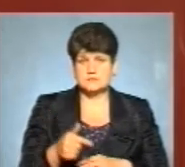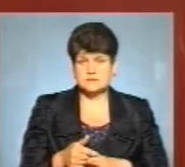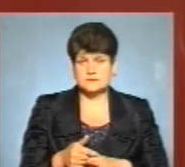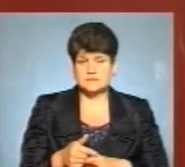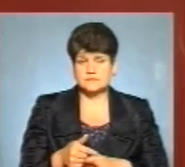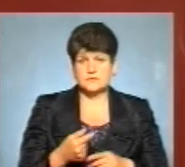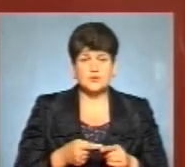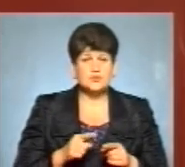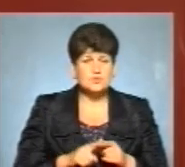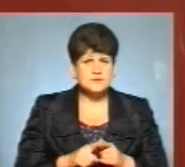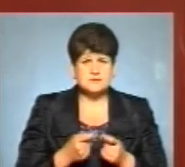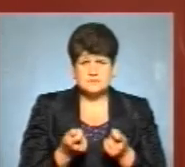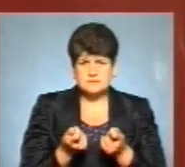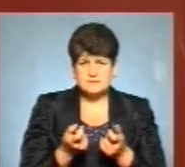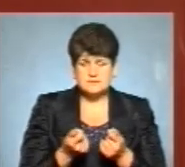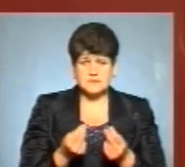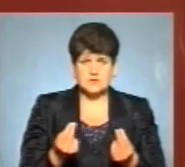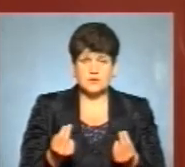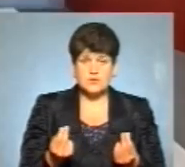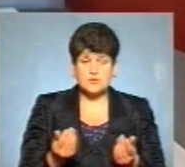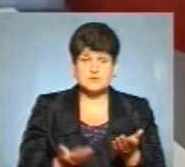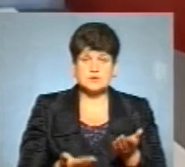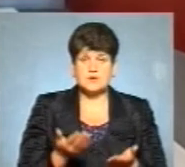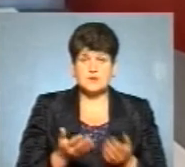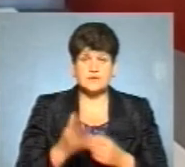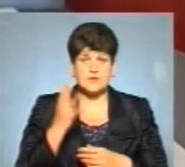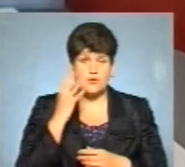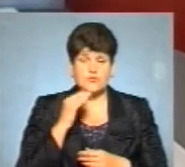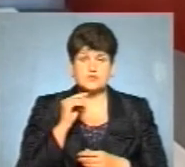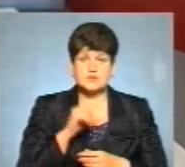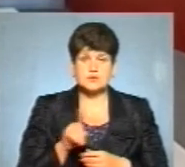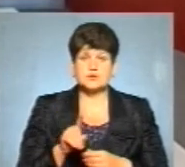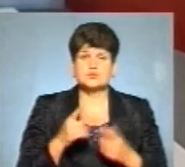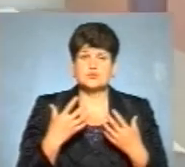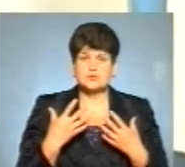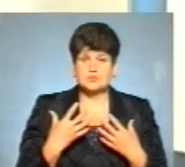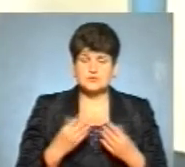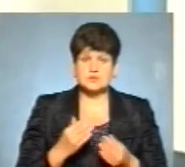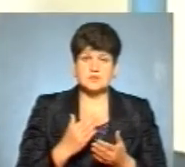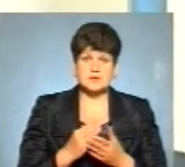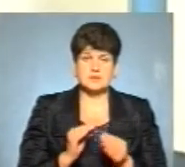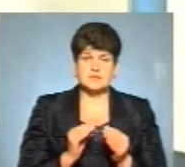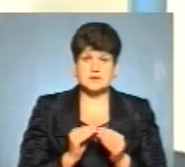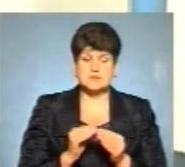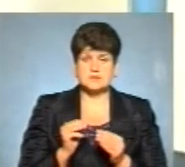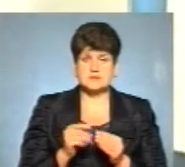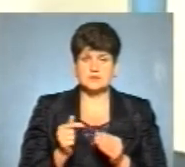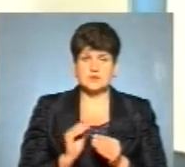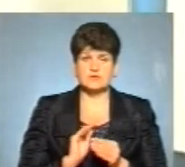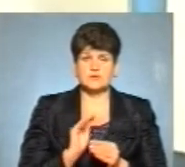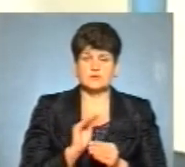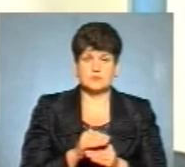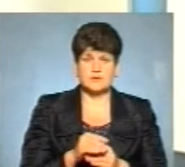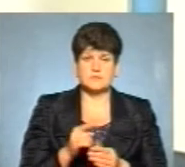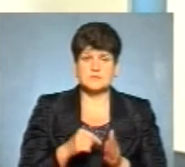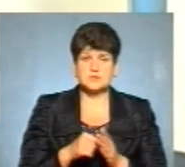це невеликі гроші, але враховуючи те, що вже є 10 тисяч доплати від міської